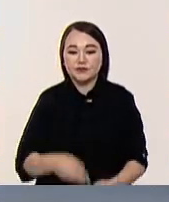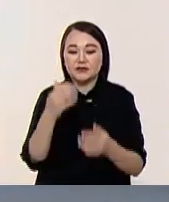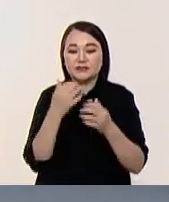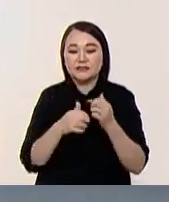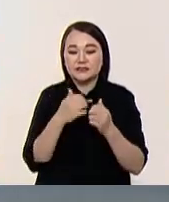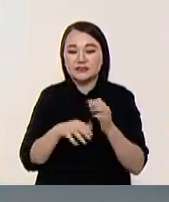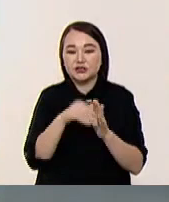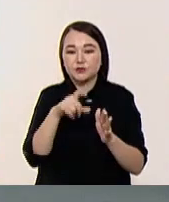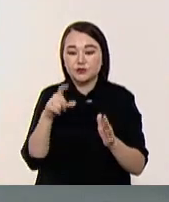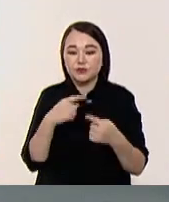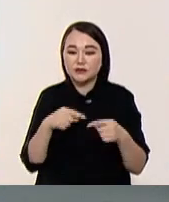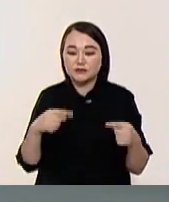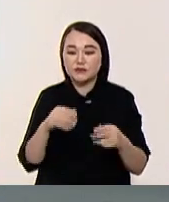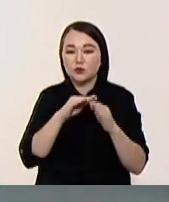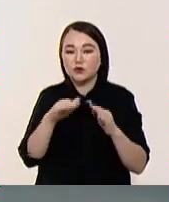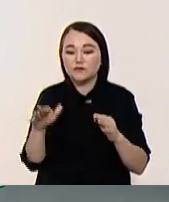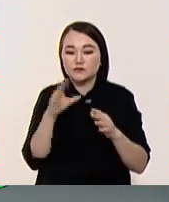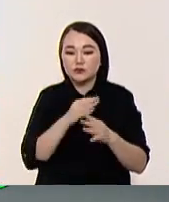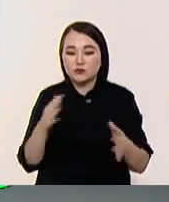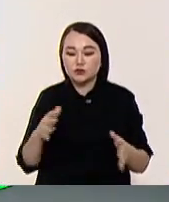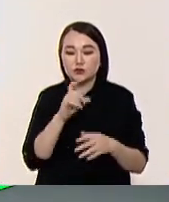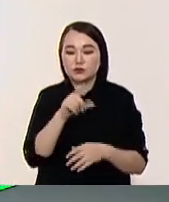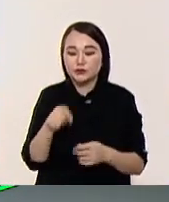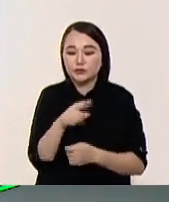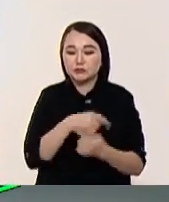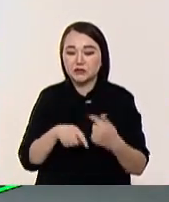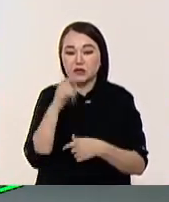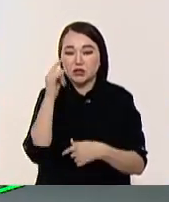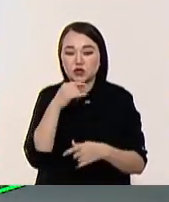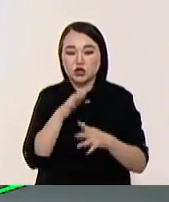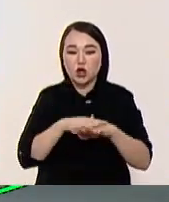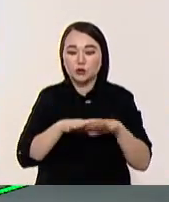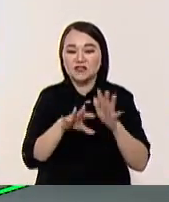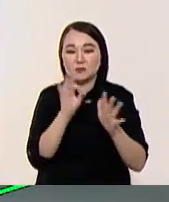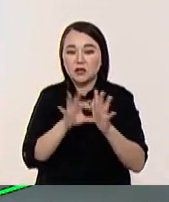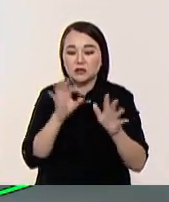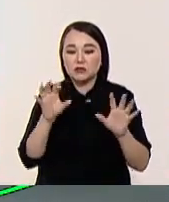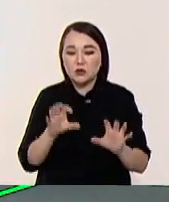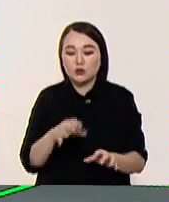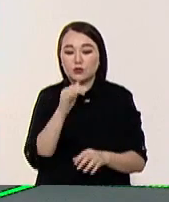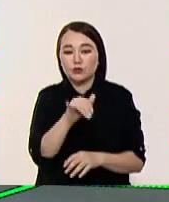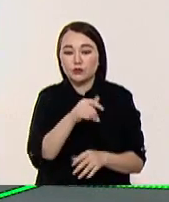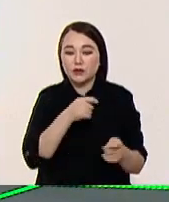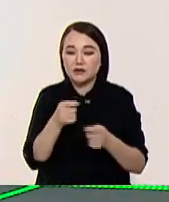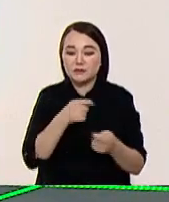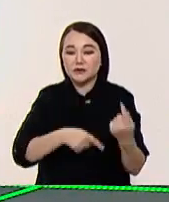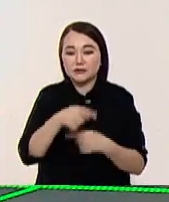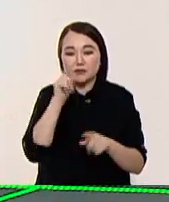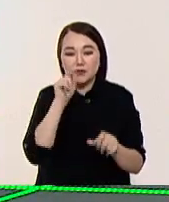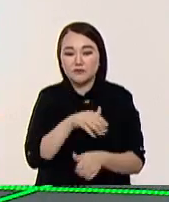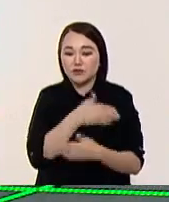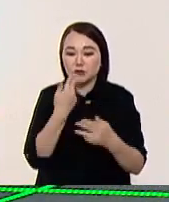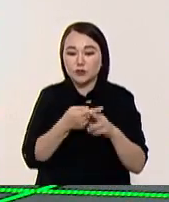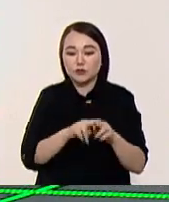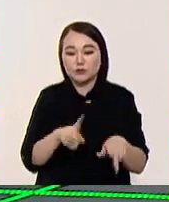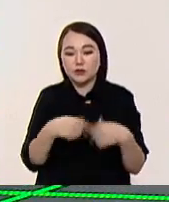Среди депутатов разного уровня все больше людей бизнеса. В Казахстане народные избранники по закону не имеют права вести бизнес, поэтому